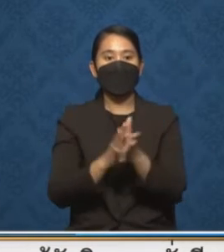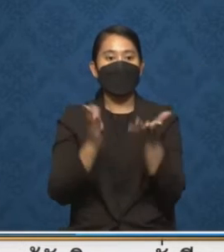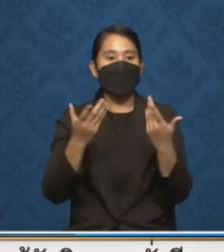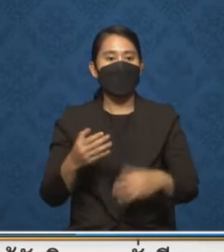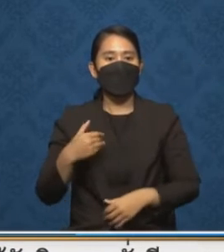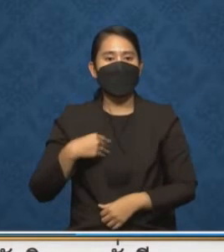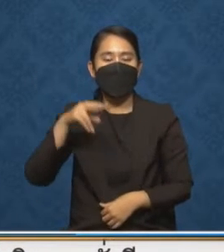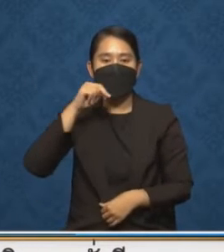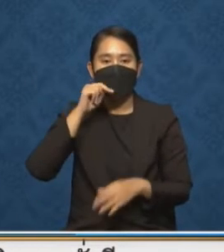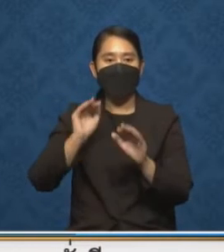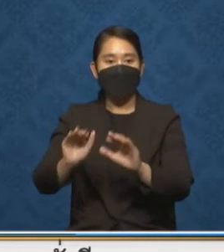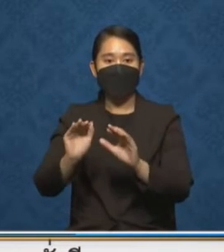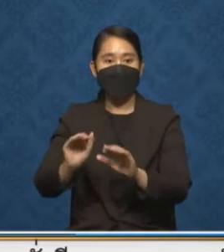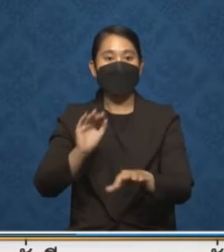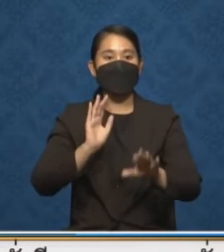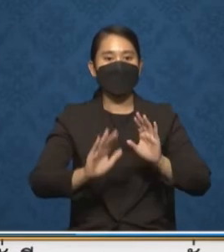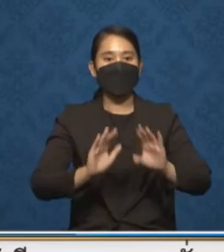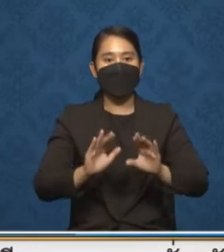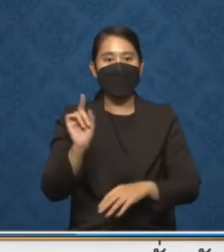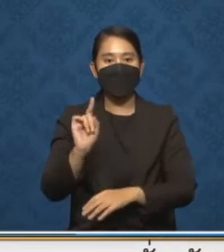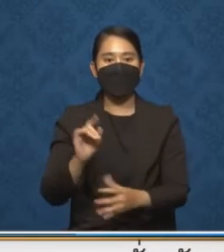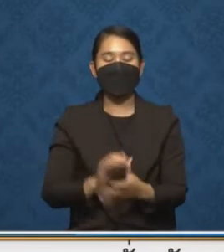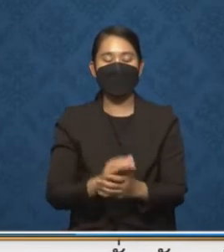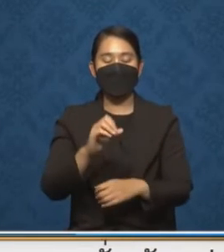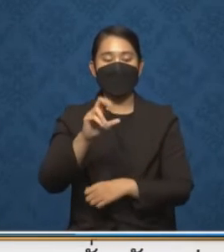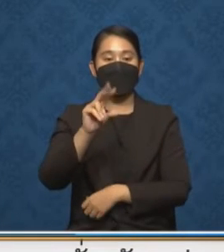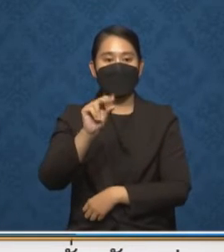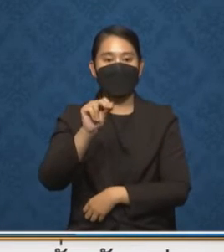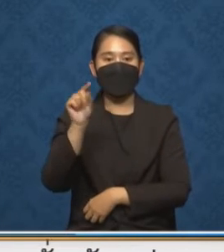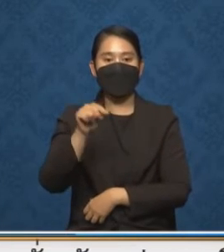เราใช้ มา skulleีงประมาณ delight